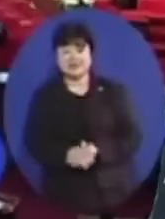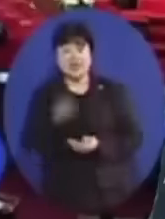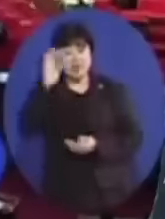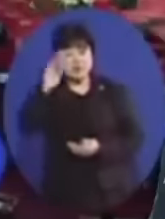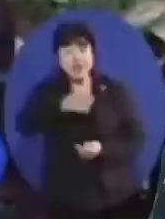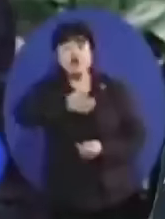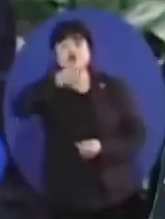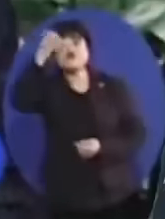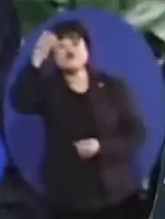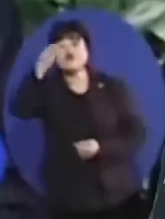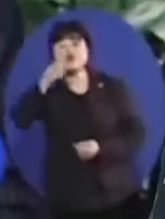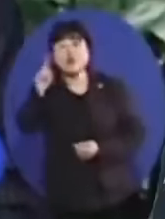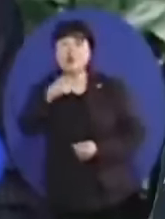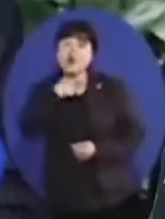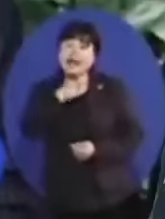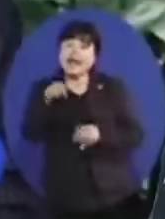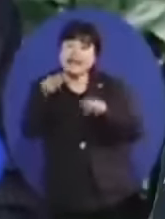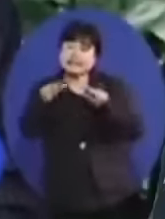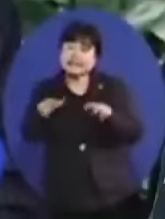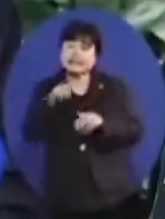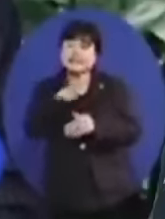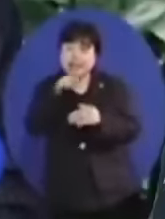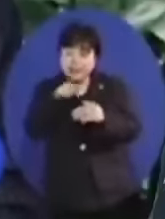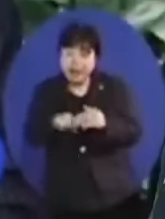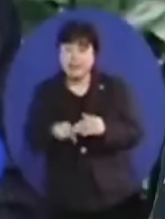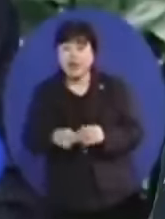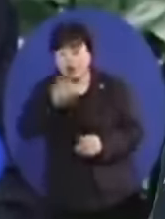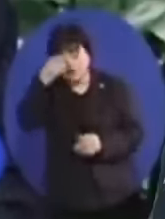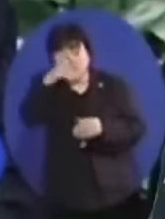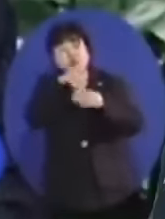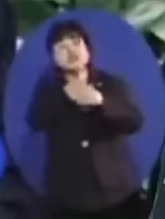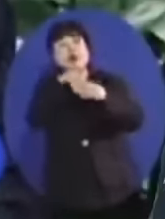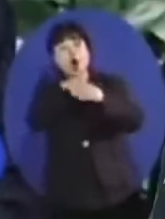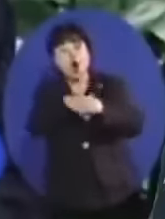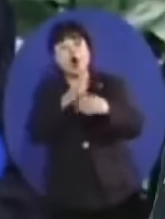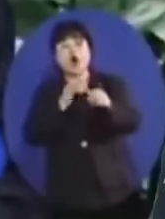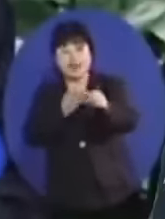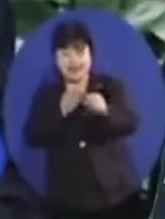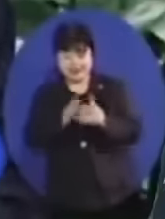미래 무엇이 되고 싶으면 지금부터 내 마음에 그 꿈을 심어야 되는 것입니다.